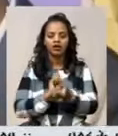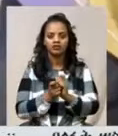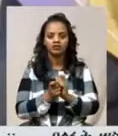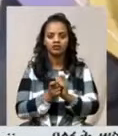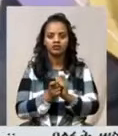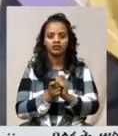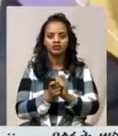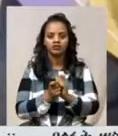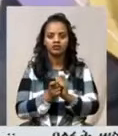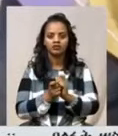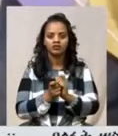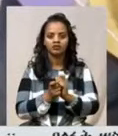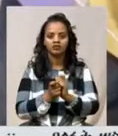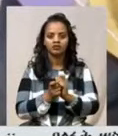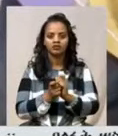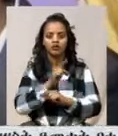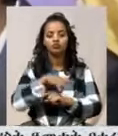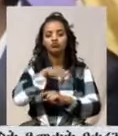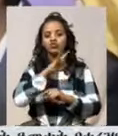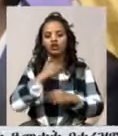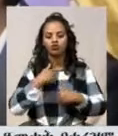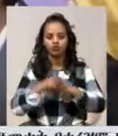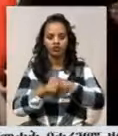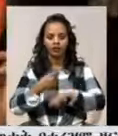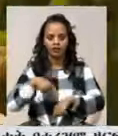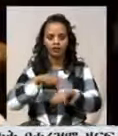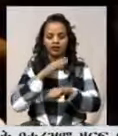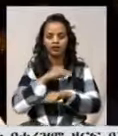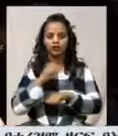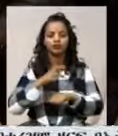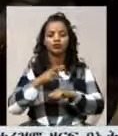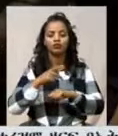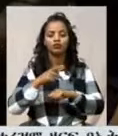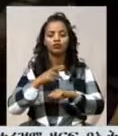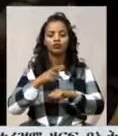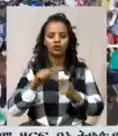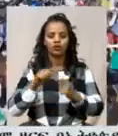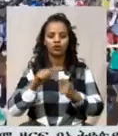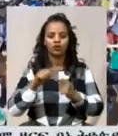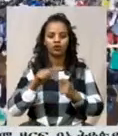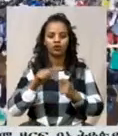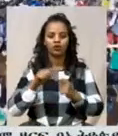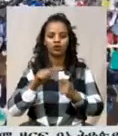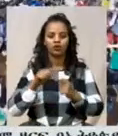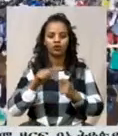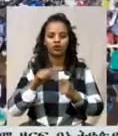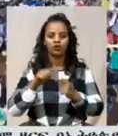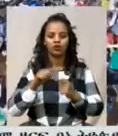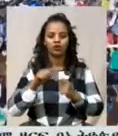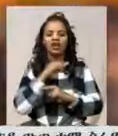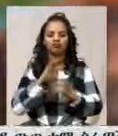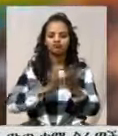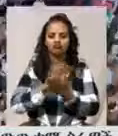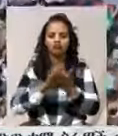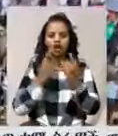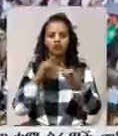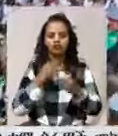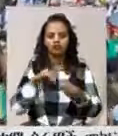መከናወናቸው የአደባባይ ሚስጥር ነው። በውጭ ያሉ የፖለቲካ ፓርቲዎችና ፖለቲከኞችም ወደ ሀገር ቤት ገብተዋል። የምርጫና የሽብር አዋጁን